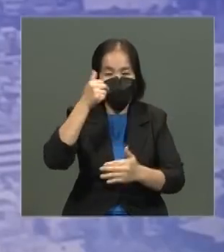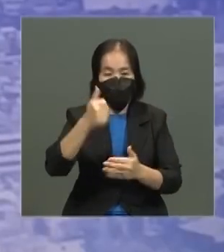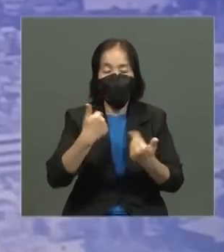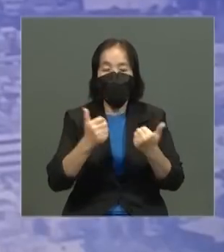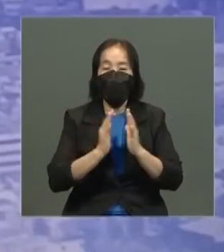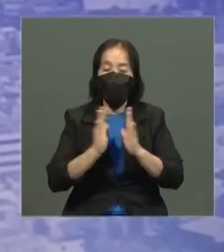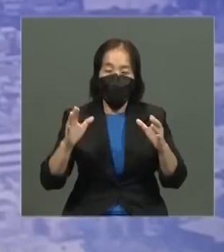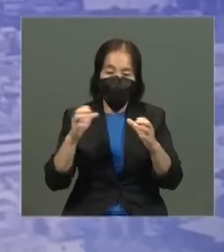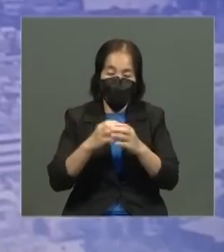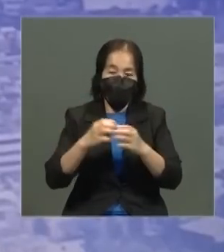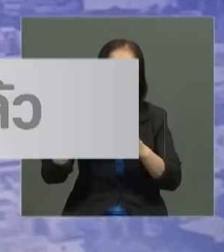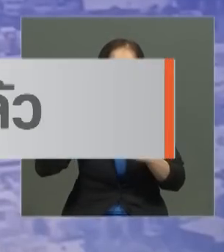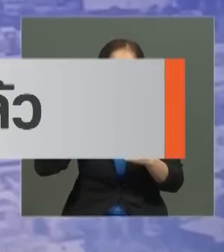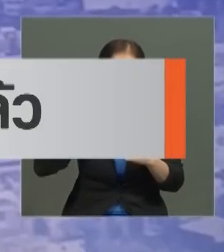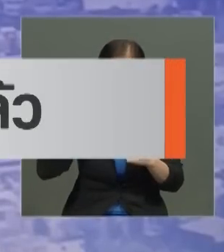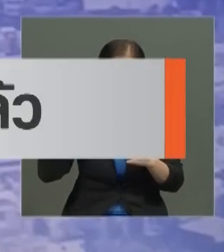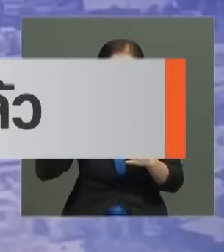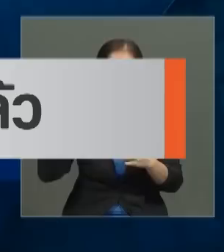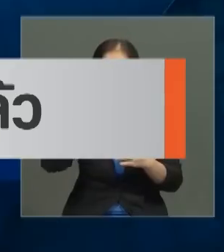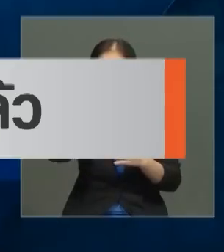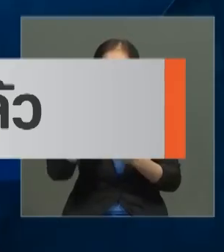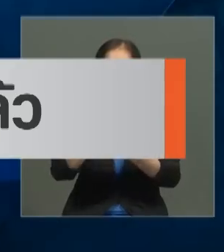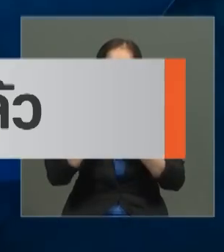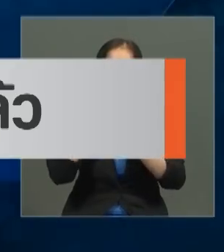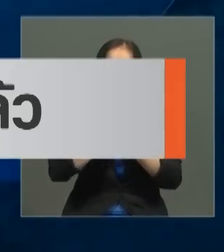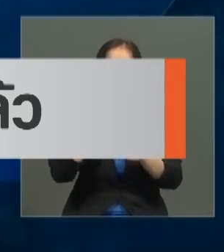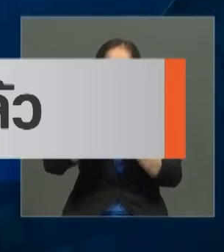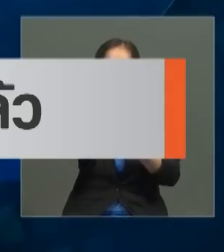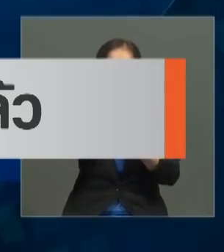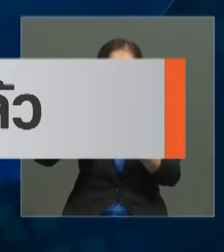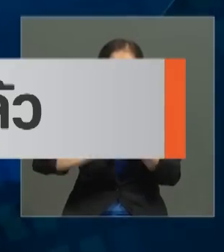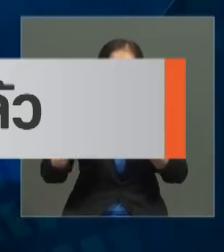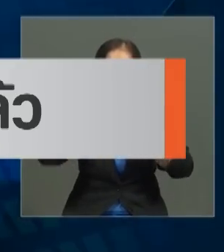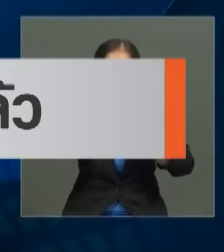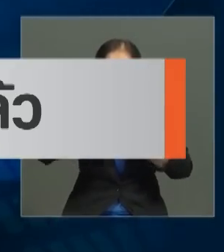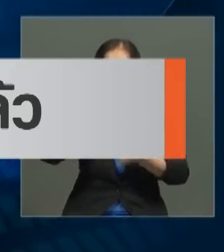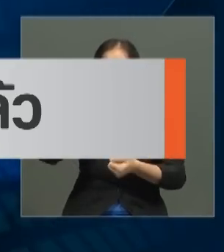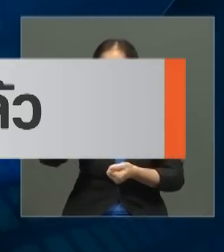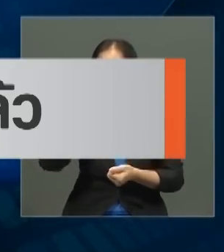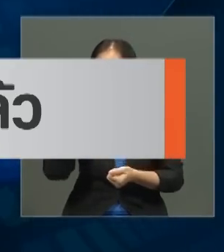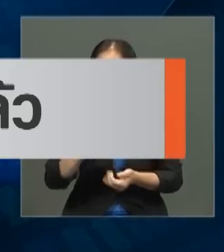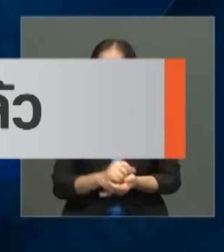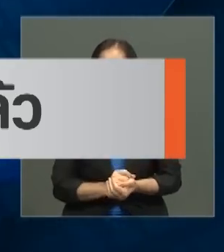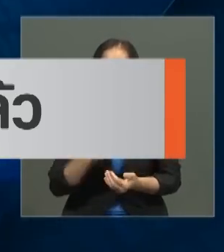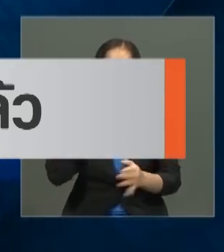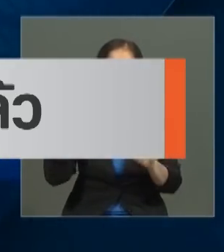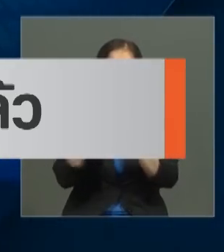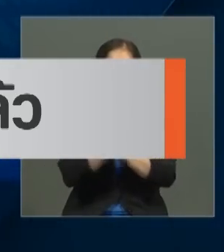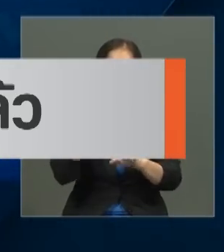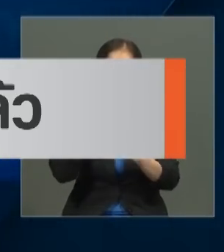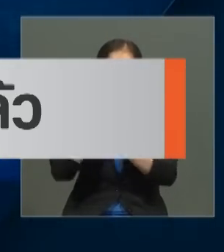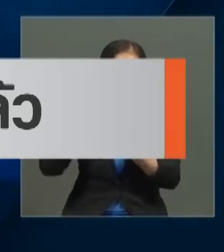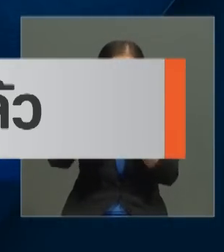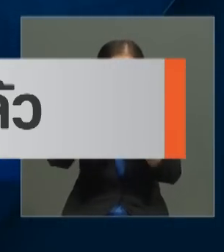นวโน้มดีขึ้นและมีการรักษาดำเนินการตามแนวทางต่างๆทั้งการรักษาในสถานประกอบการในโรงงานการจั